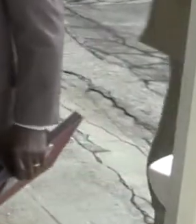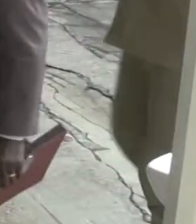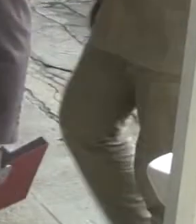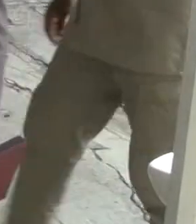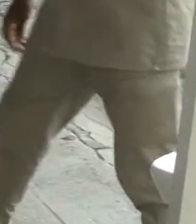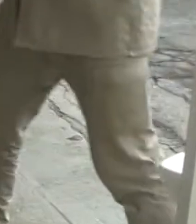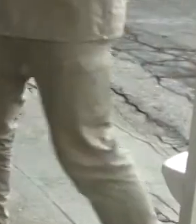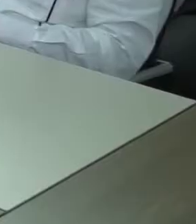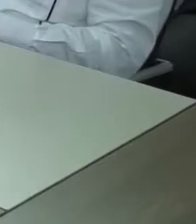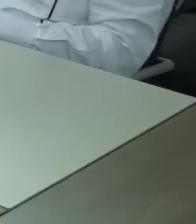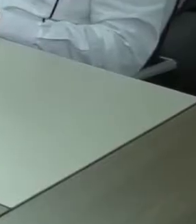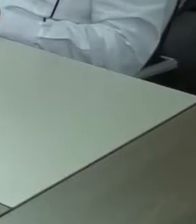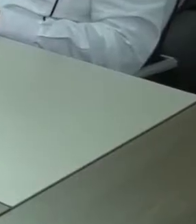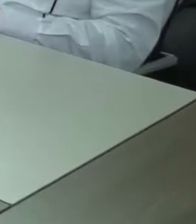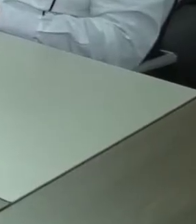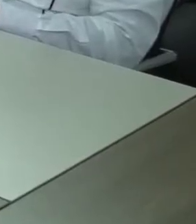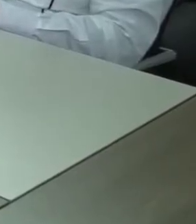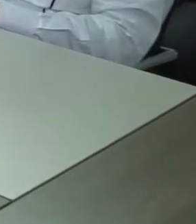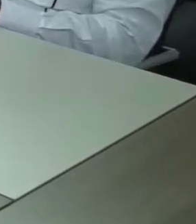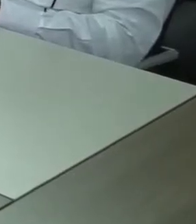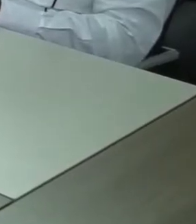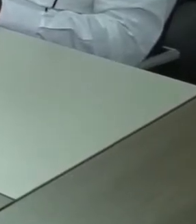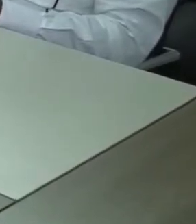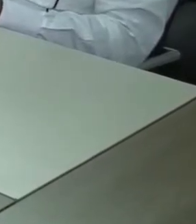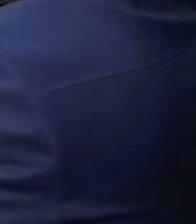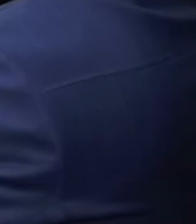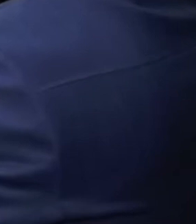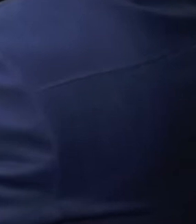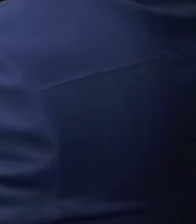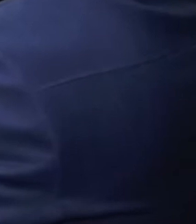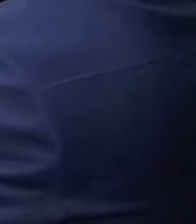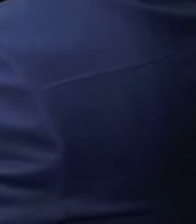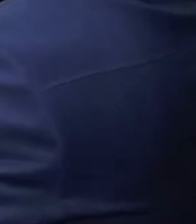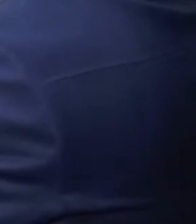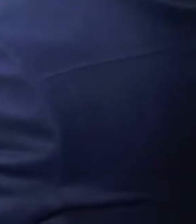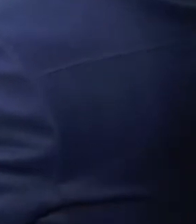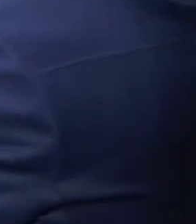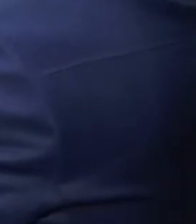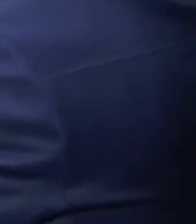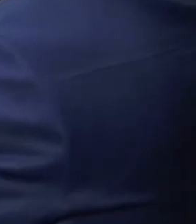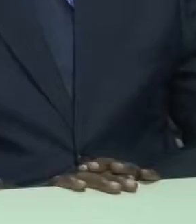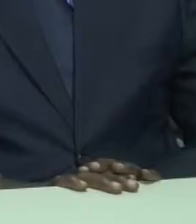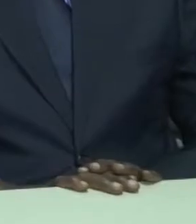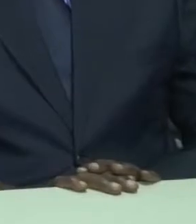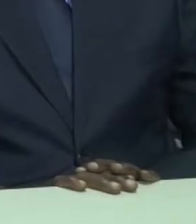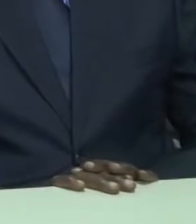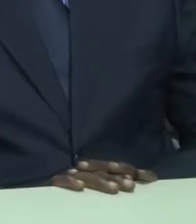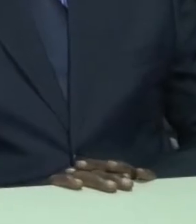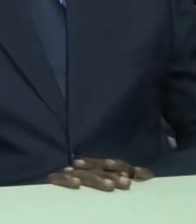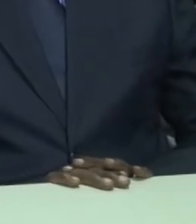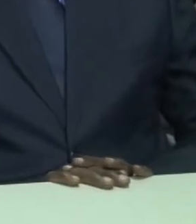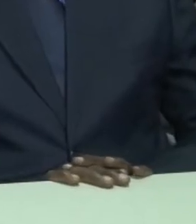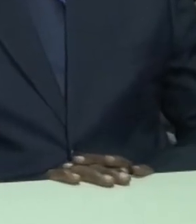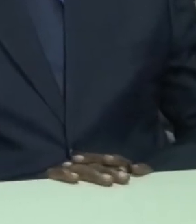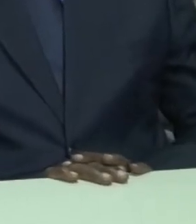apaisé que se préparent les élections législatives, une situation contraire à celle de la présidentielle, qui a enregistré